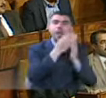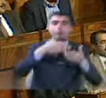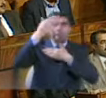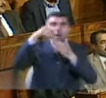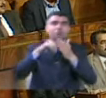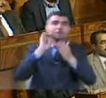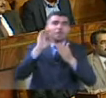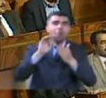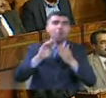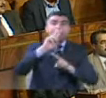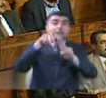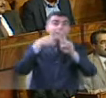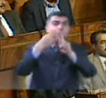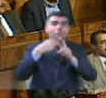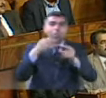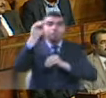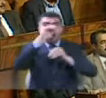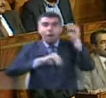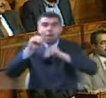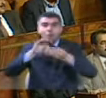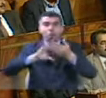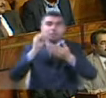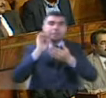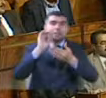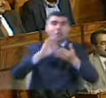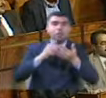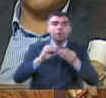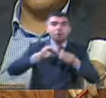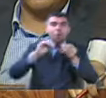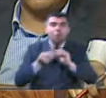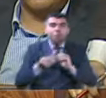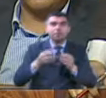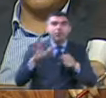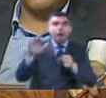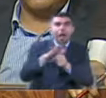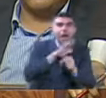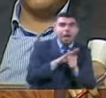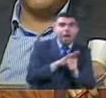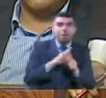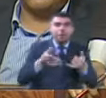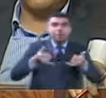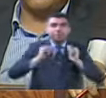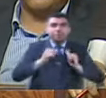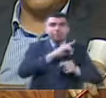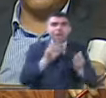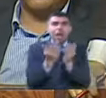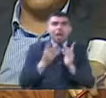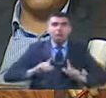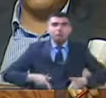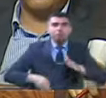هذا، وبدل الإجابة على الاختلالات الراهنة من باب الاكتضاد وظروف التمدرس والهدر